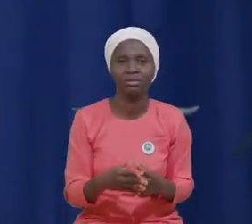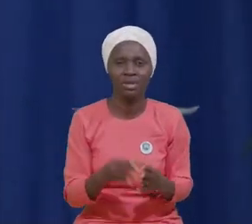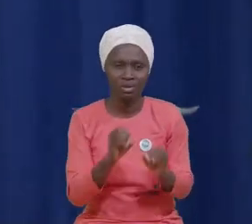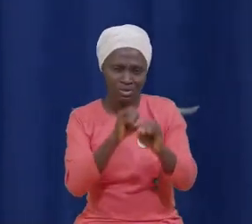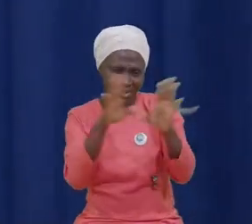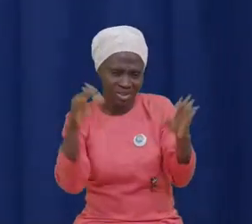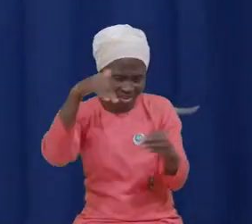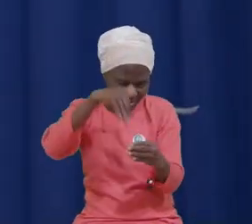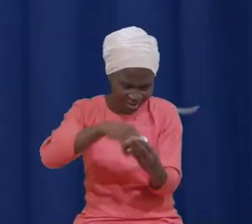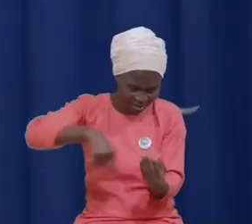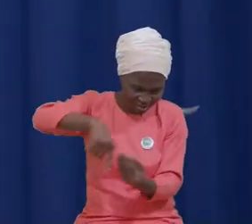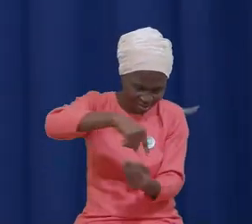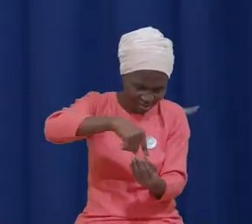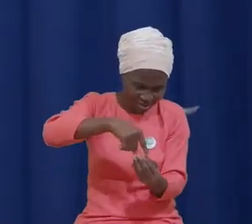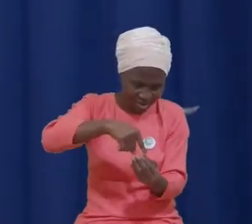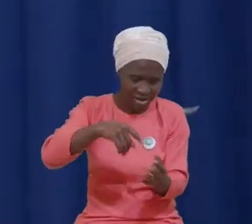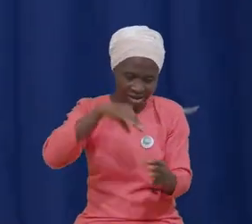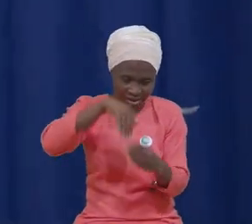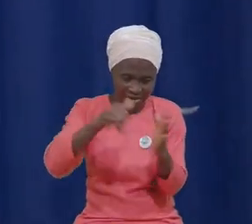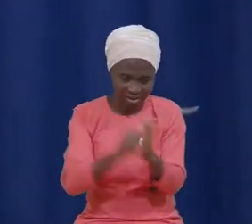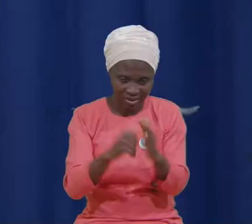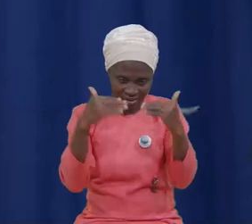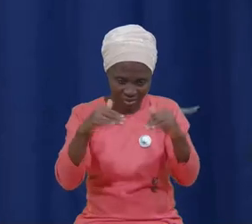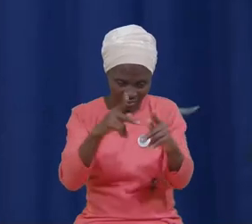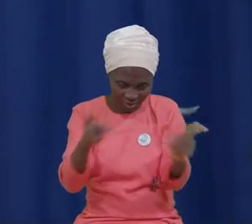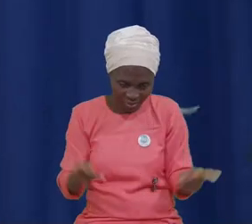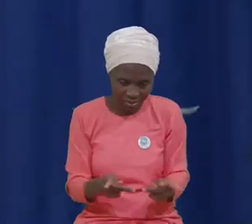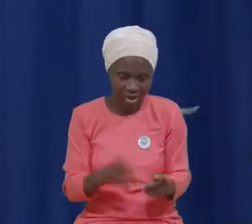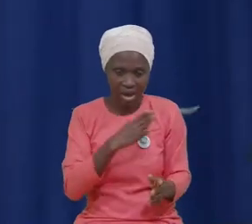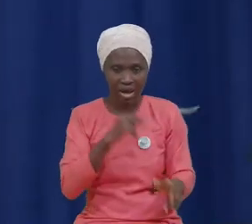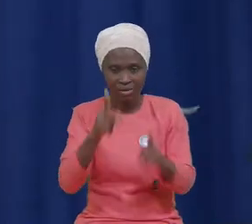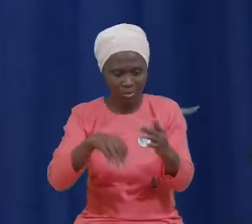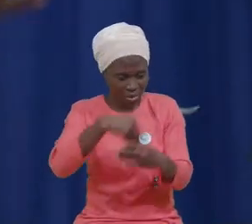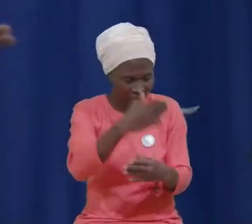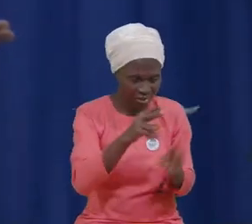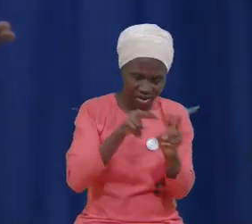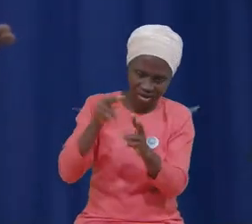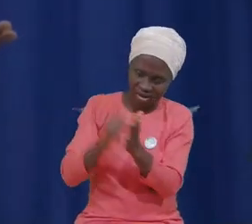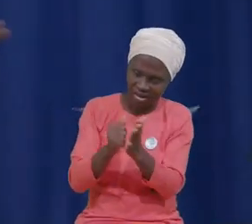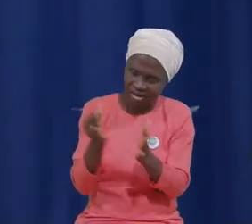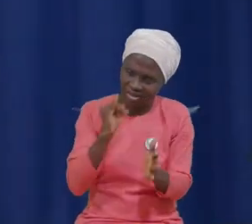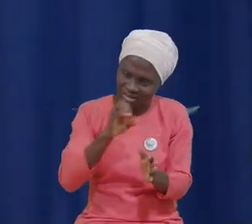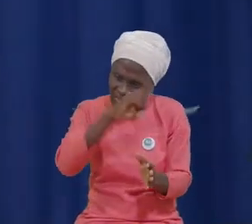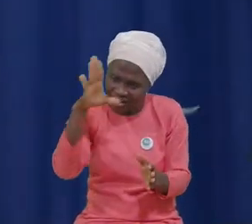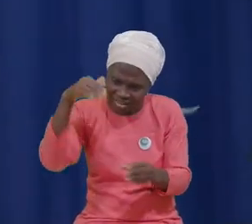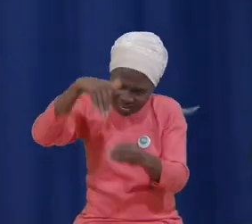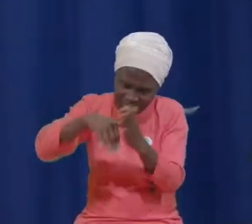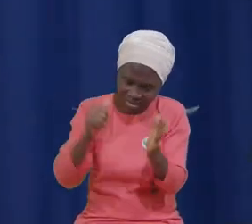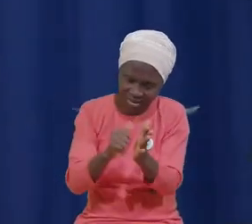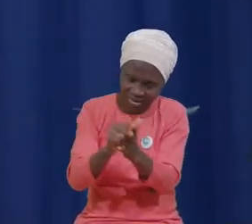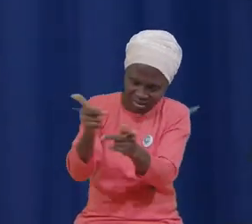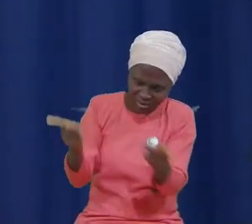les gens ne voient pas de dehors. C'est comme s'il y a une lumière qui brille et il y a un rideau là. C'est comme s'il y a une lumière dans ce sexe. C'est qui